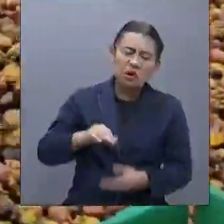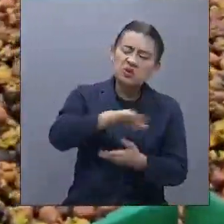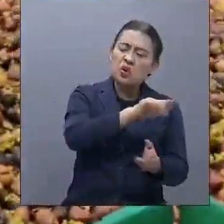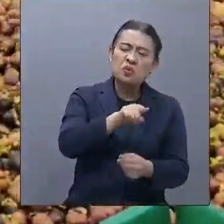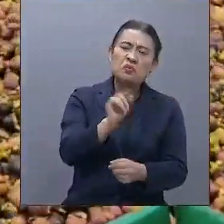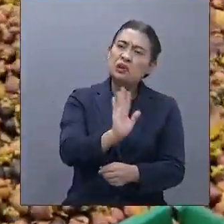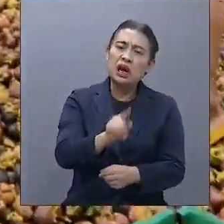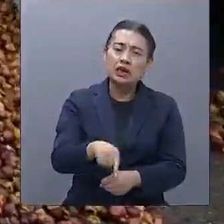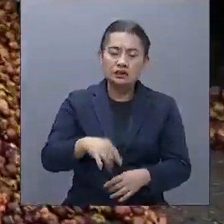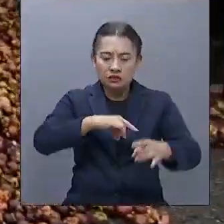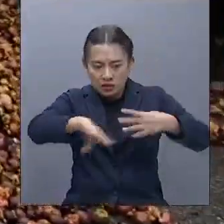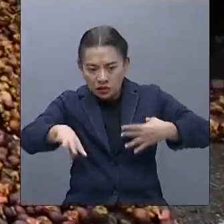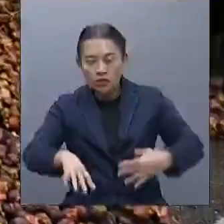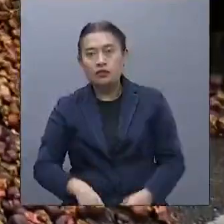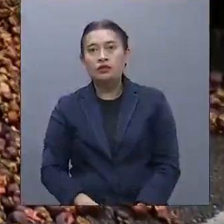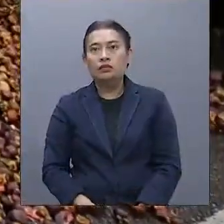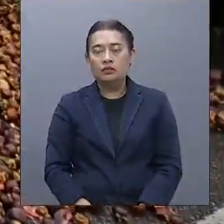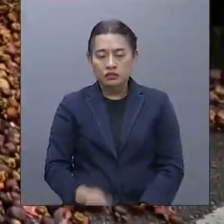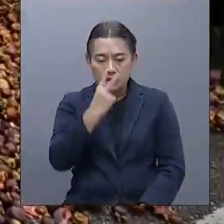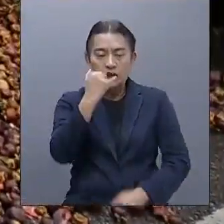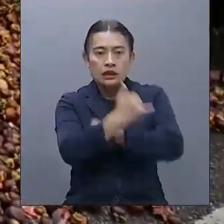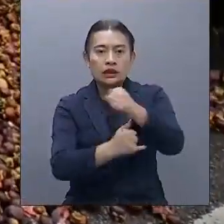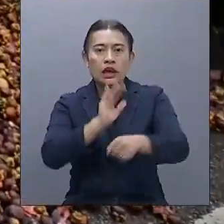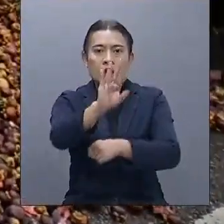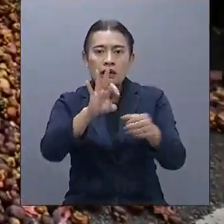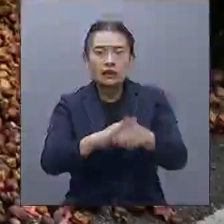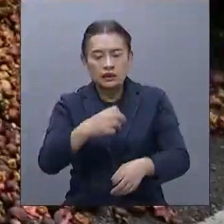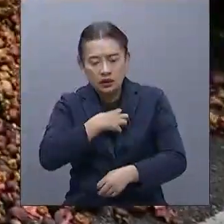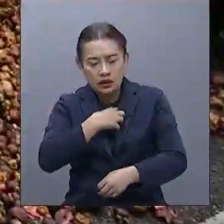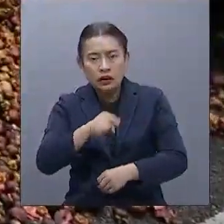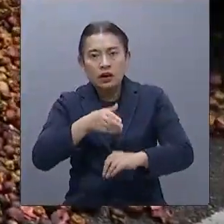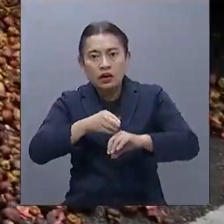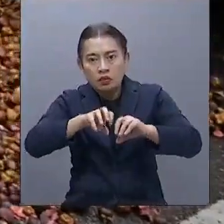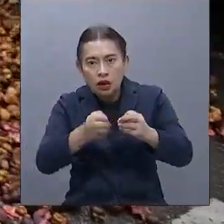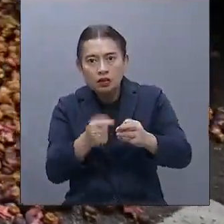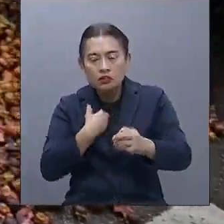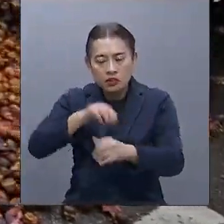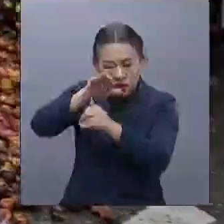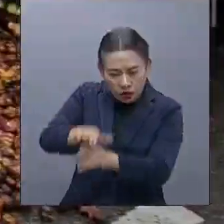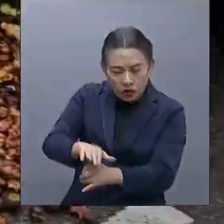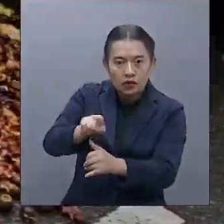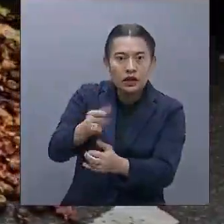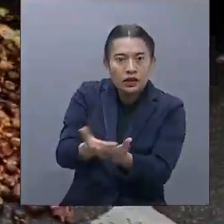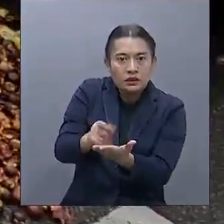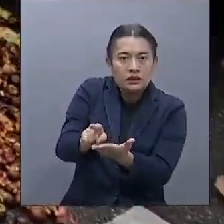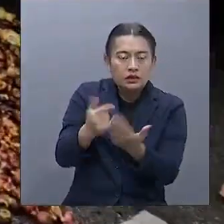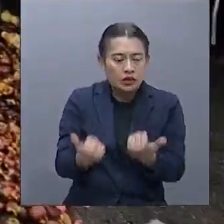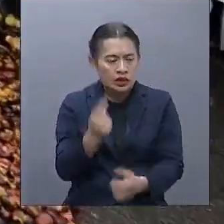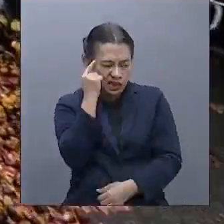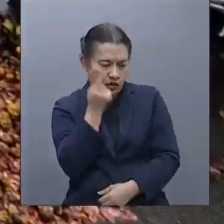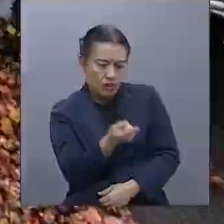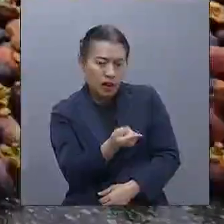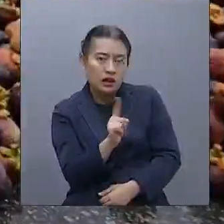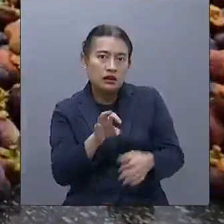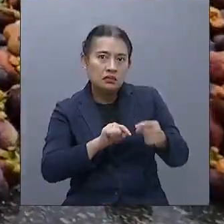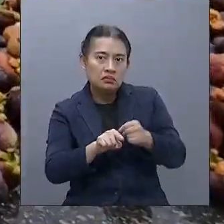ทางกับข้อเท็จจริงหลังพบตลาดต่างประเทศยังมีความต้องการสูงการกดราคาครั้งนี้เกษตรกรเชื่อว่าพ่อค้าและ